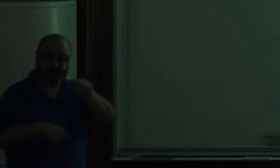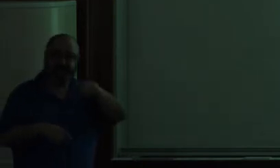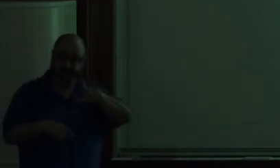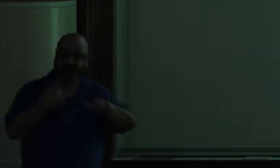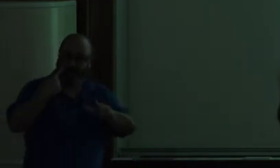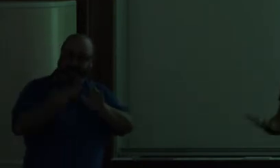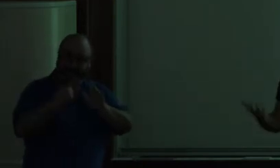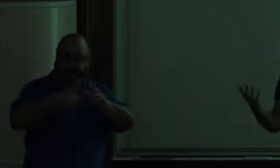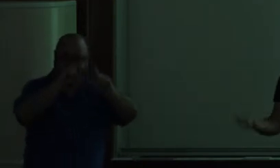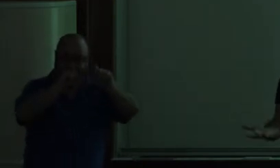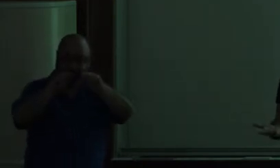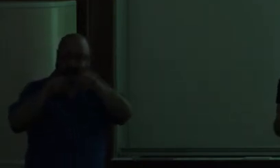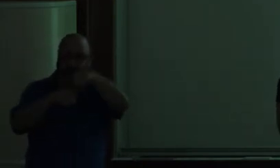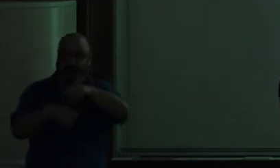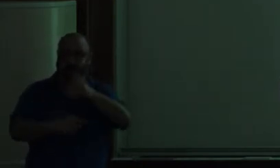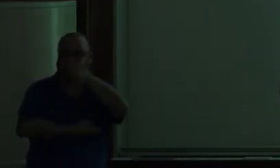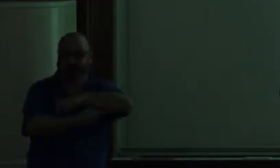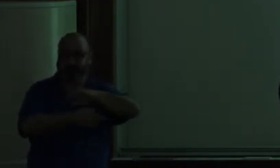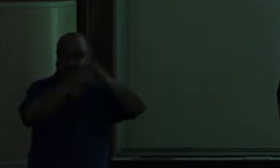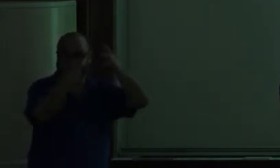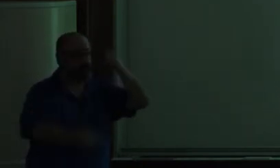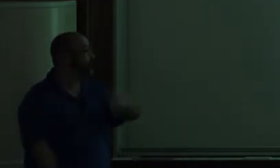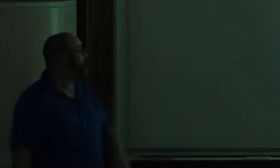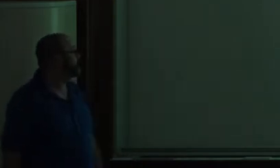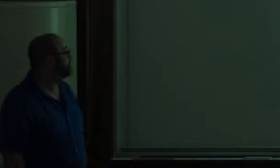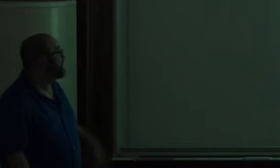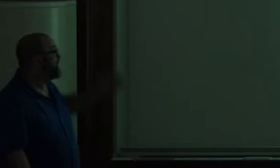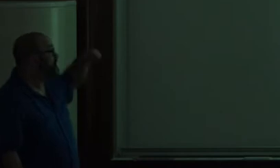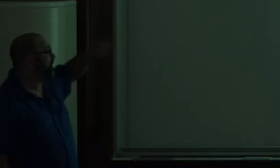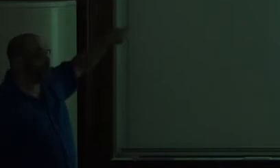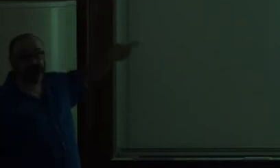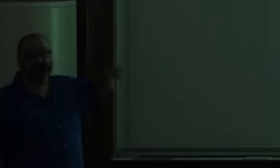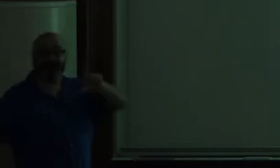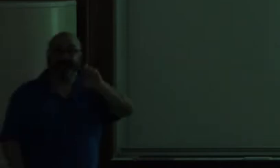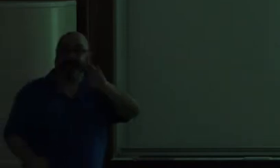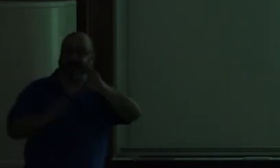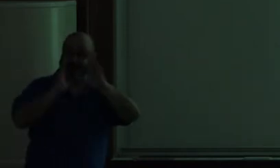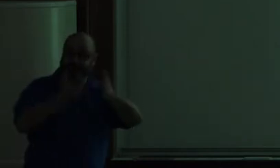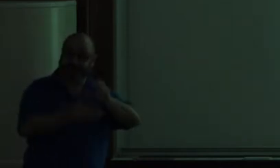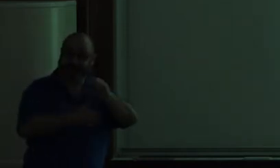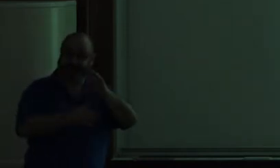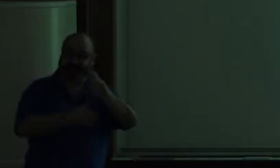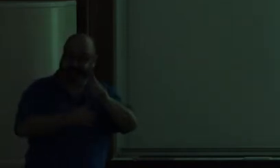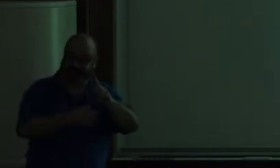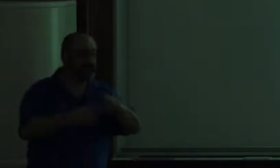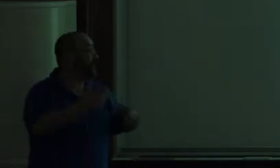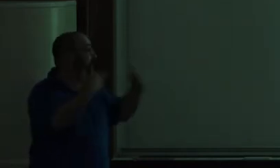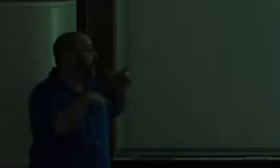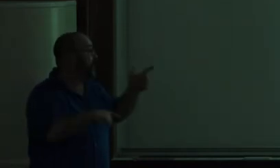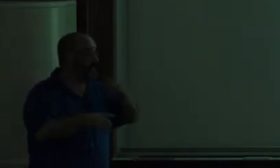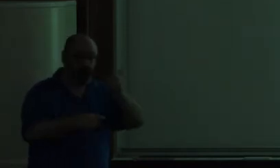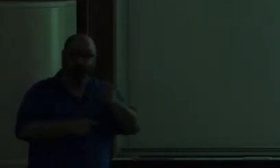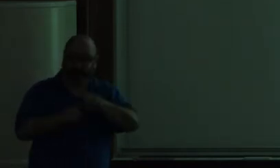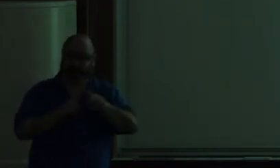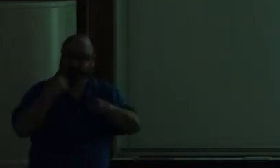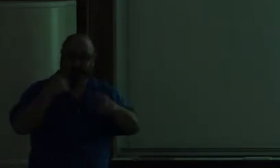des itérables partout en Python. Et puis, bah, pas seulement dans la stdlib, vous vous doutez bien que puisque Python est si bien organisé pour ça, on